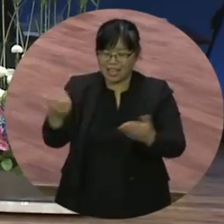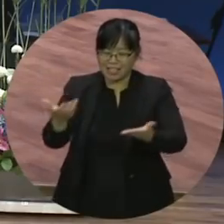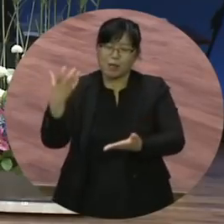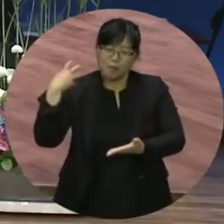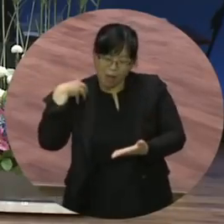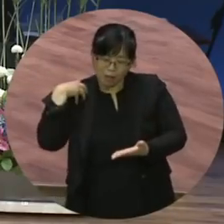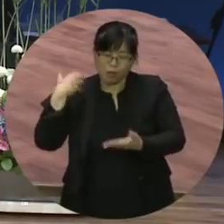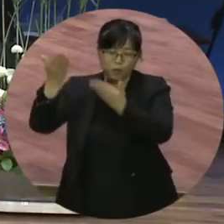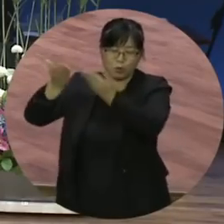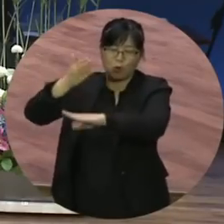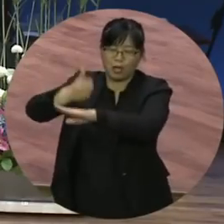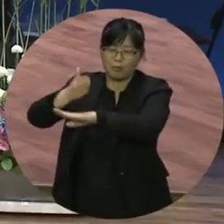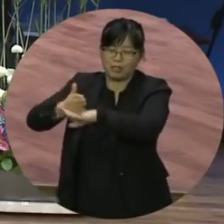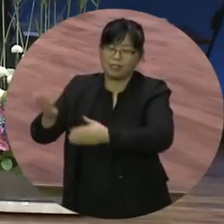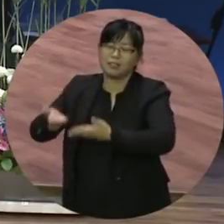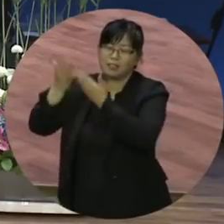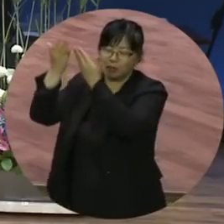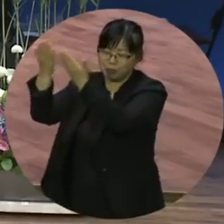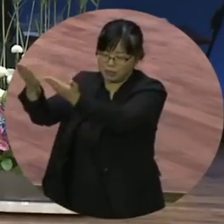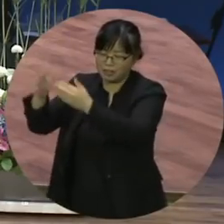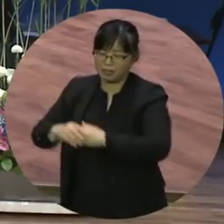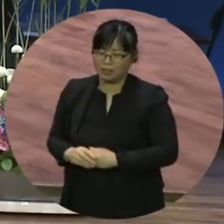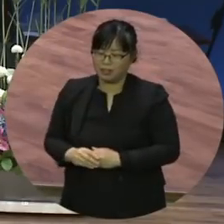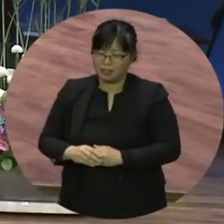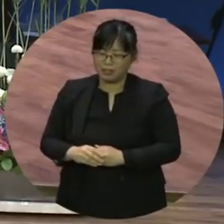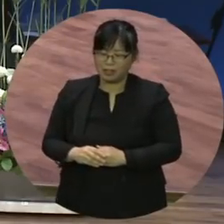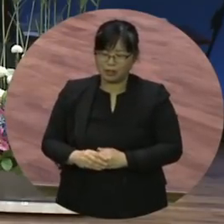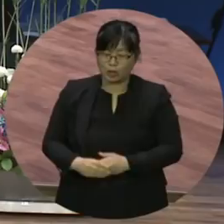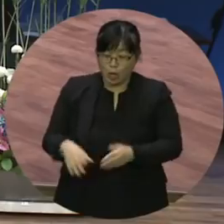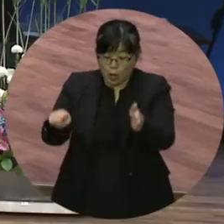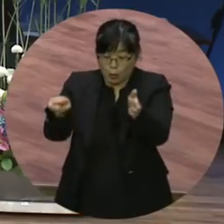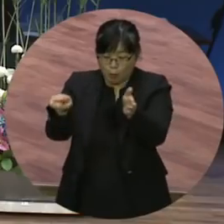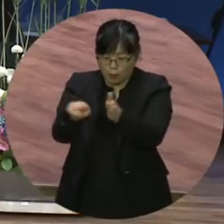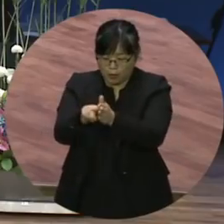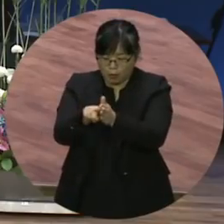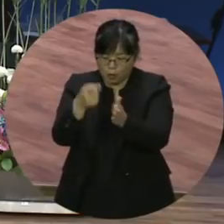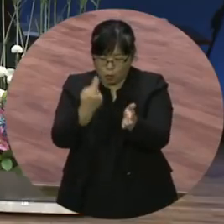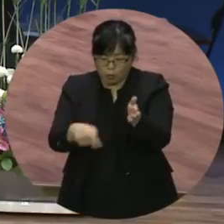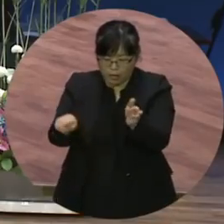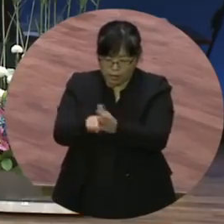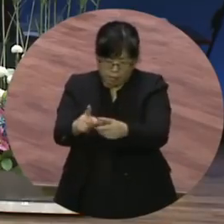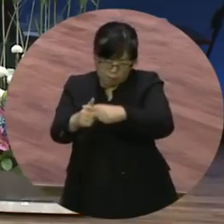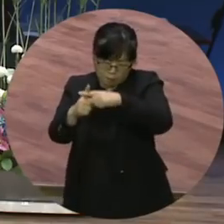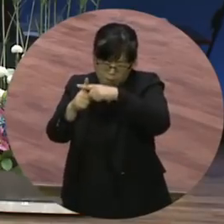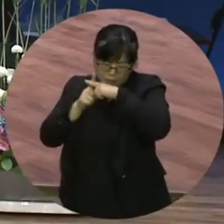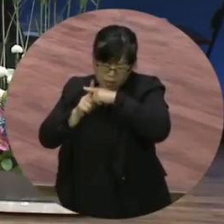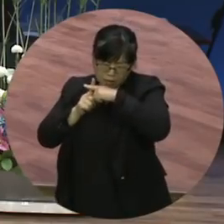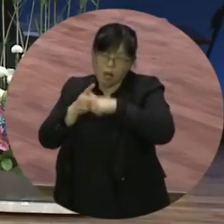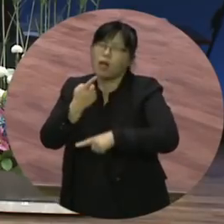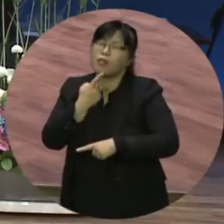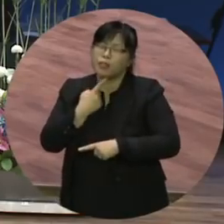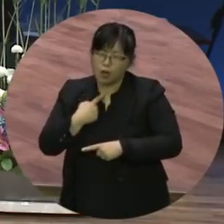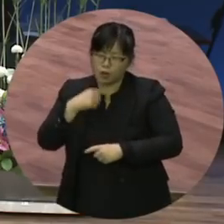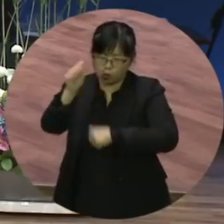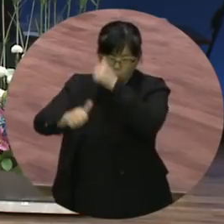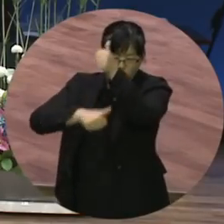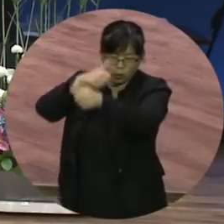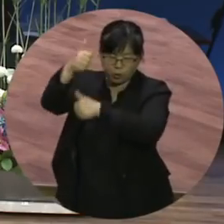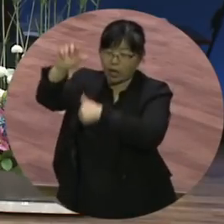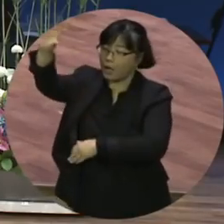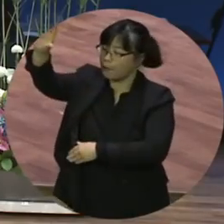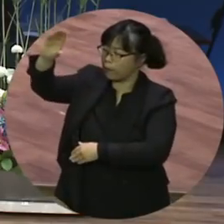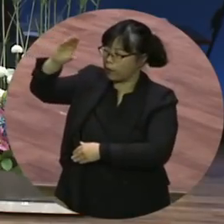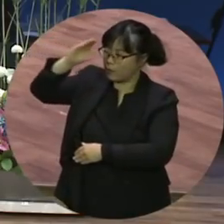목숨을 바쳐 이 나라를 지킨 선조들의 절대 믿음, 절대 순종, 절대 헌신을 이어가는 우리 예언교회가 되게